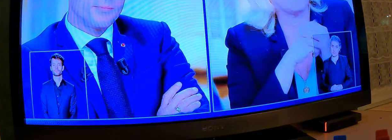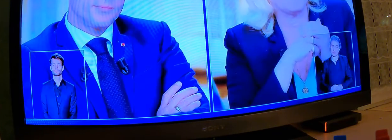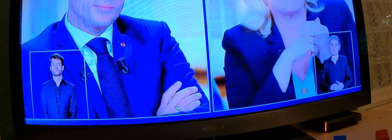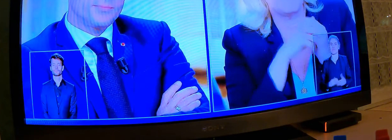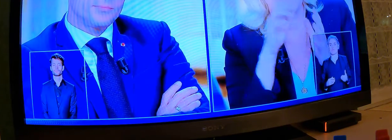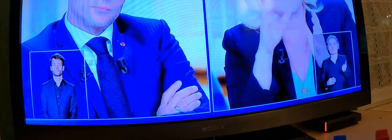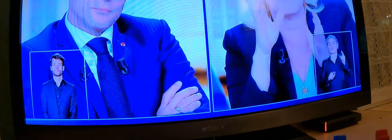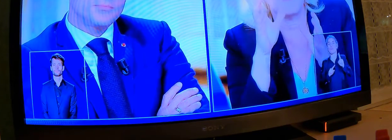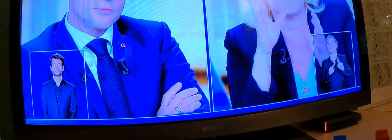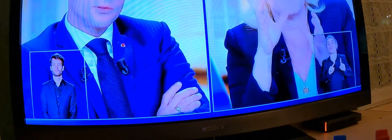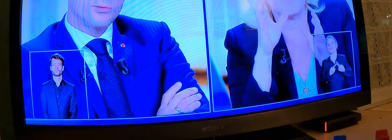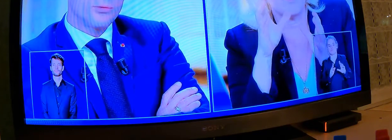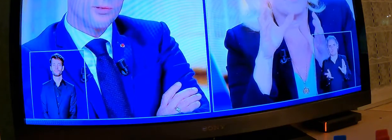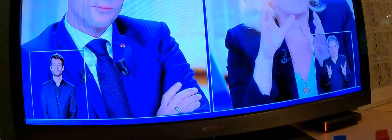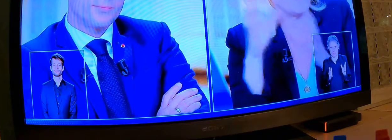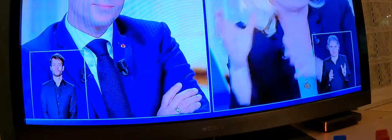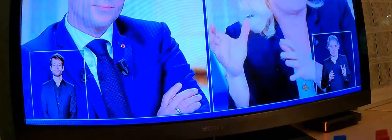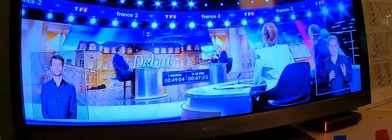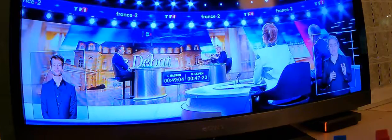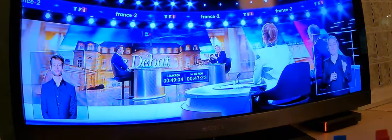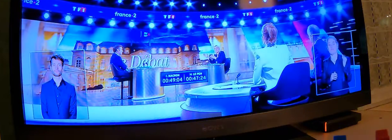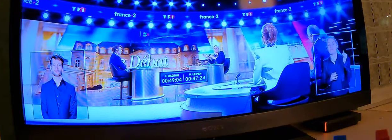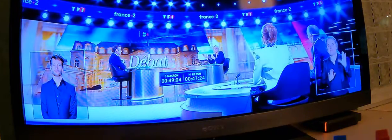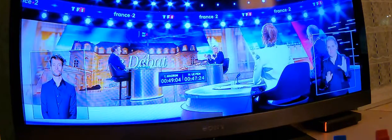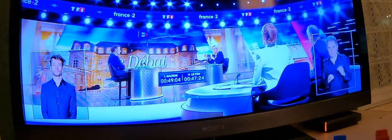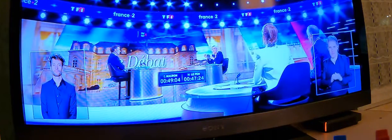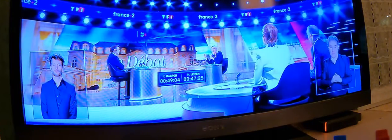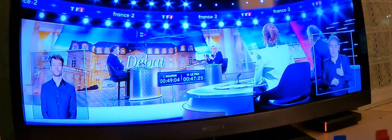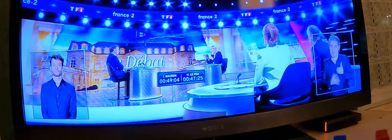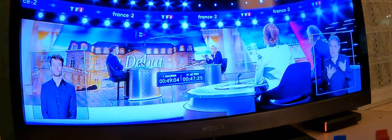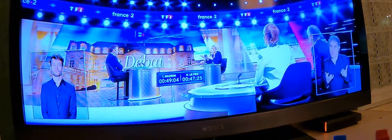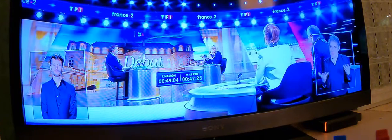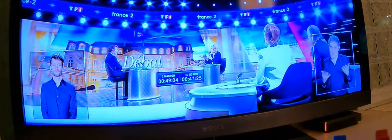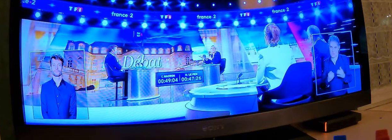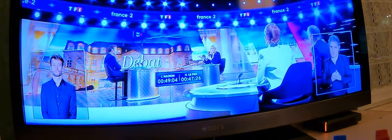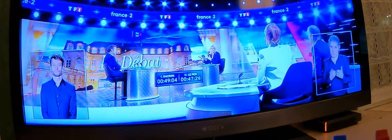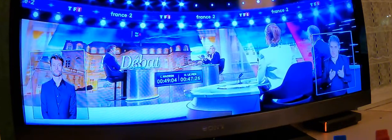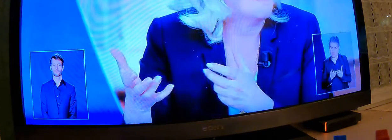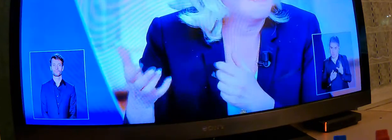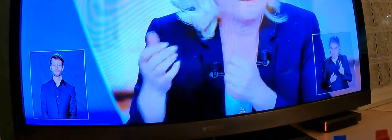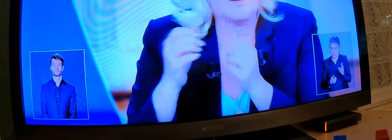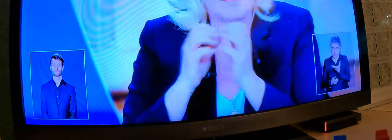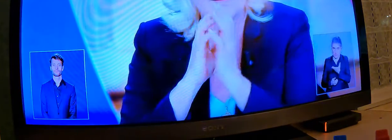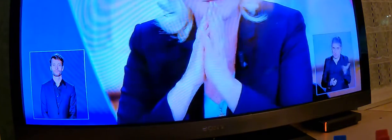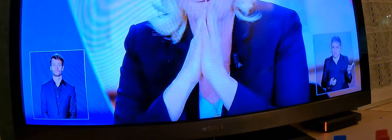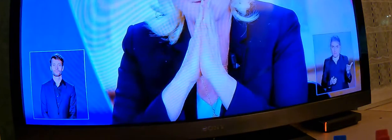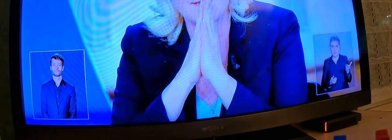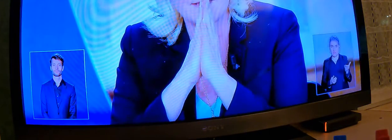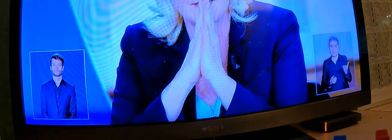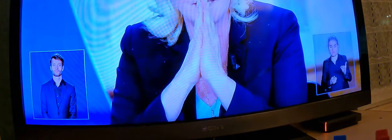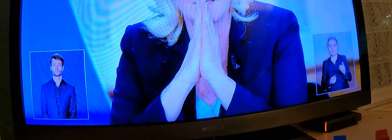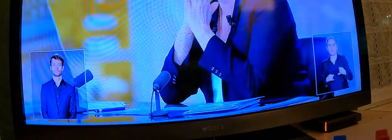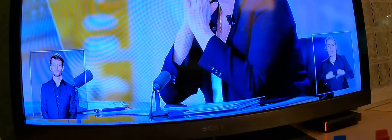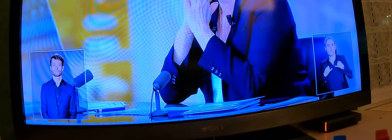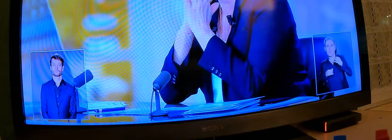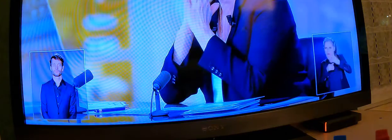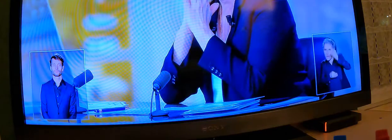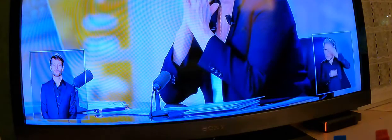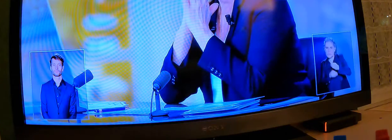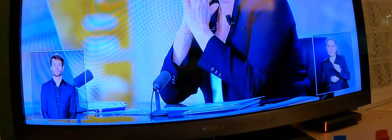était pérenne. Mais moi, ce que je veux, c'est aussi augmenter les revenus, en fait, de ces apprentis et de